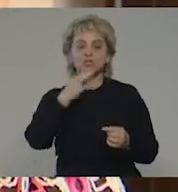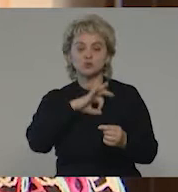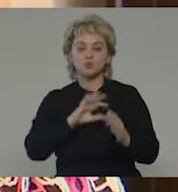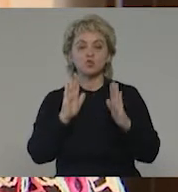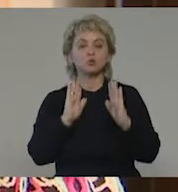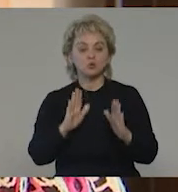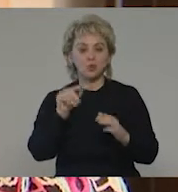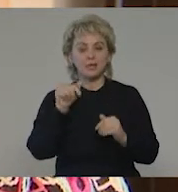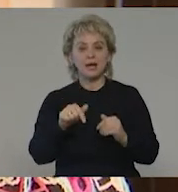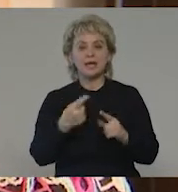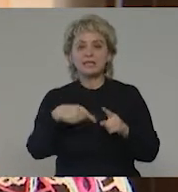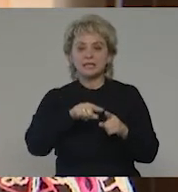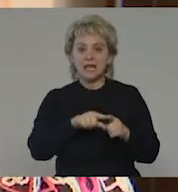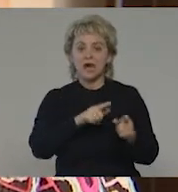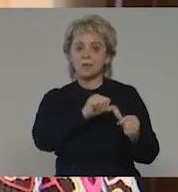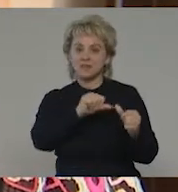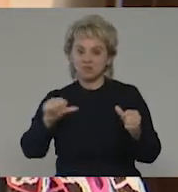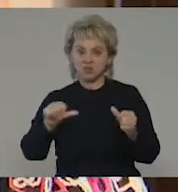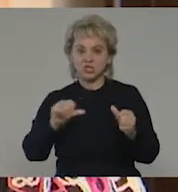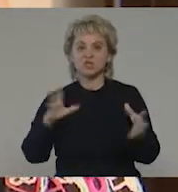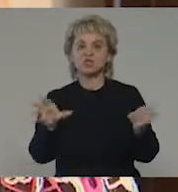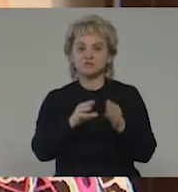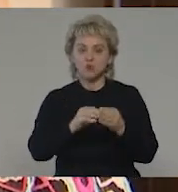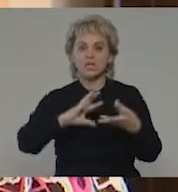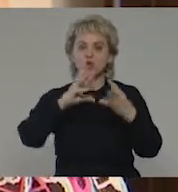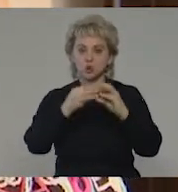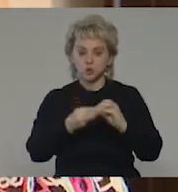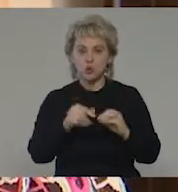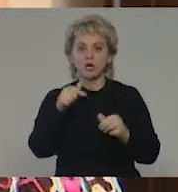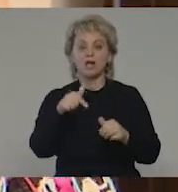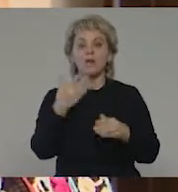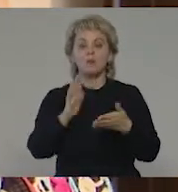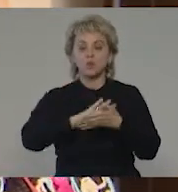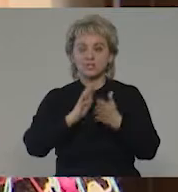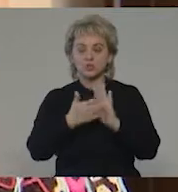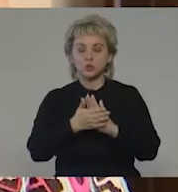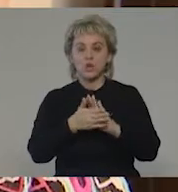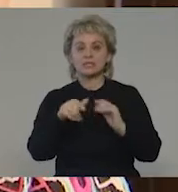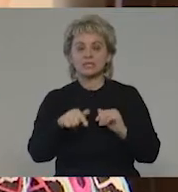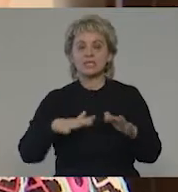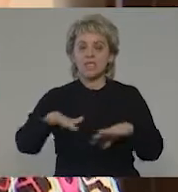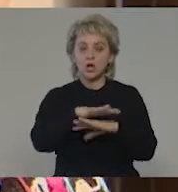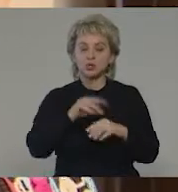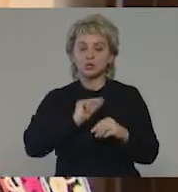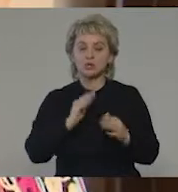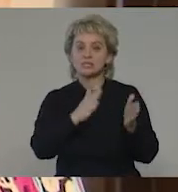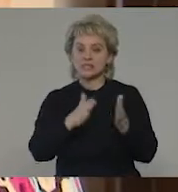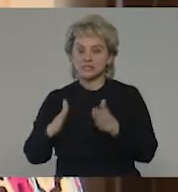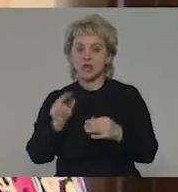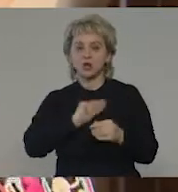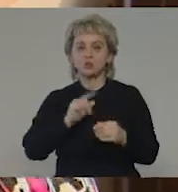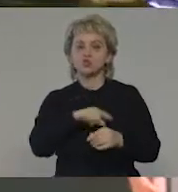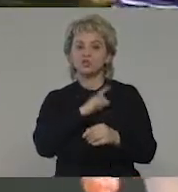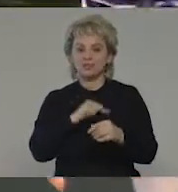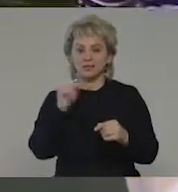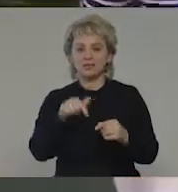использоваться исключительно для подведения сводных итогов вот о ситуации на рынке труда и о состоянии рабочей